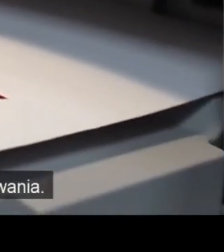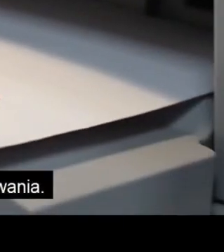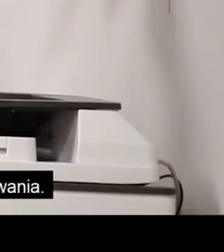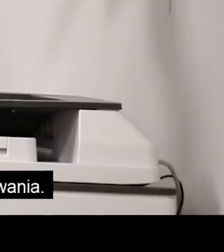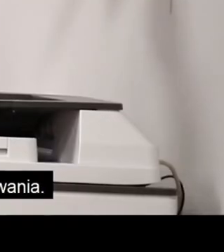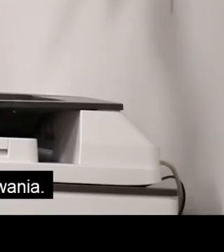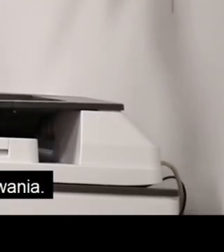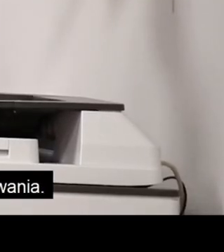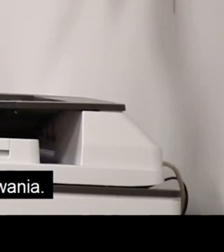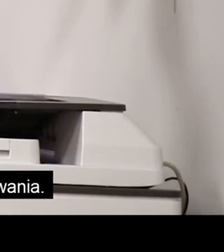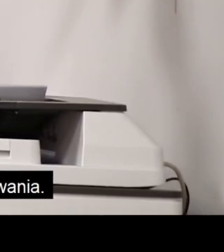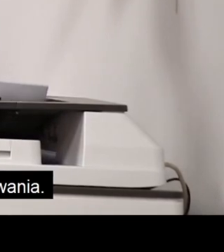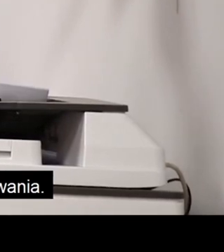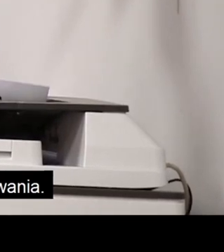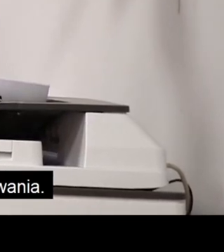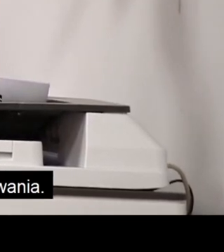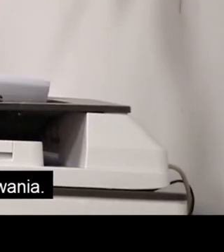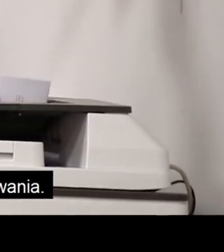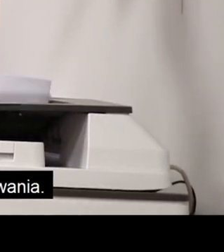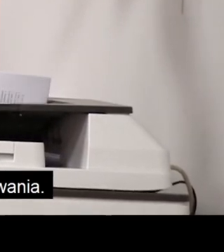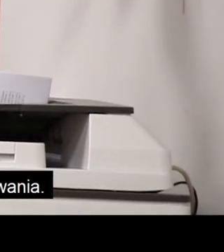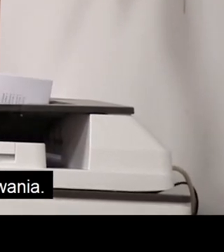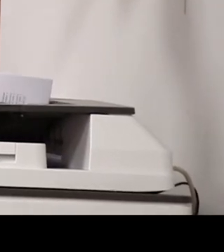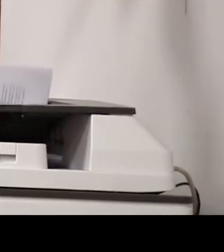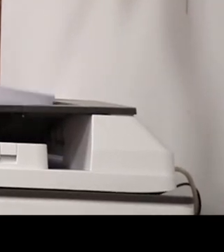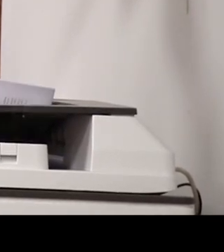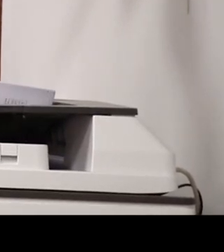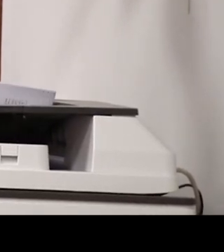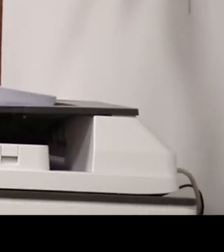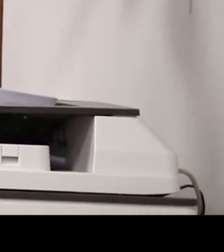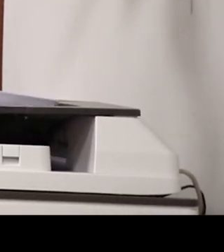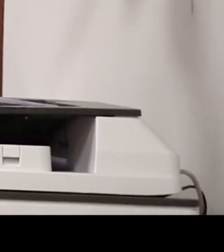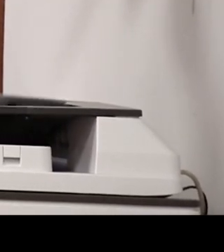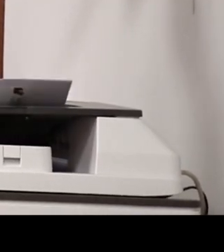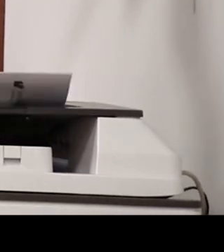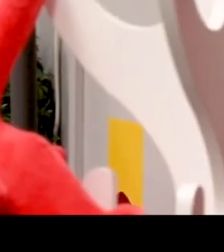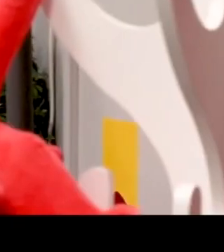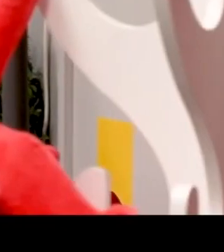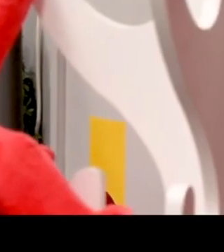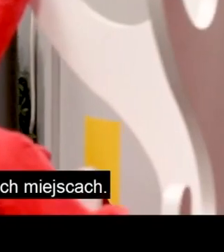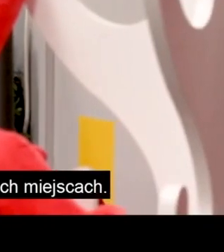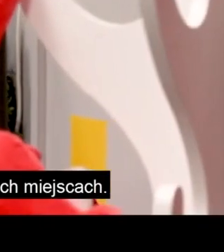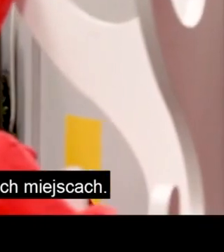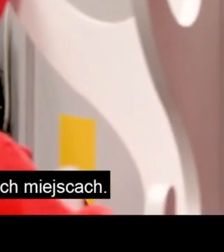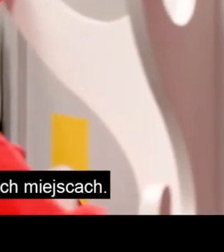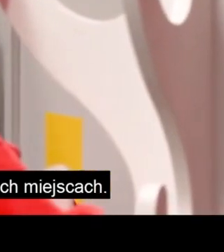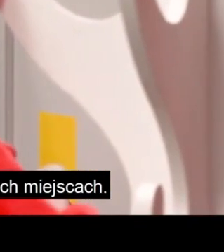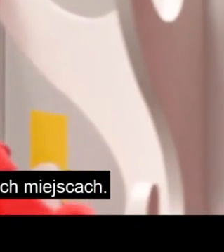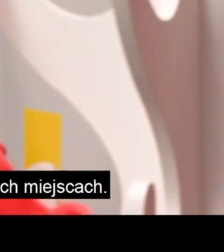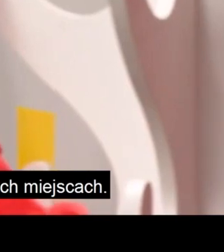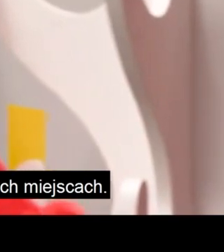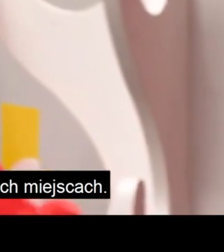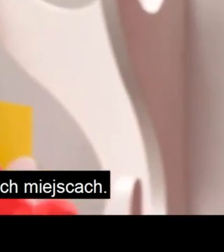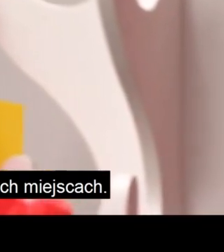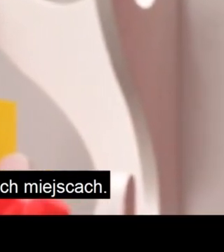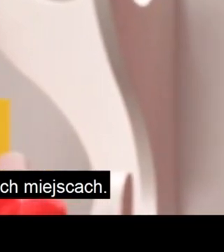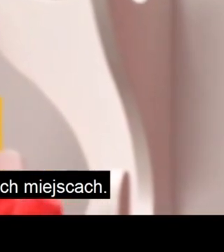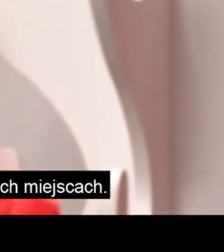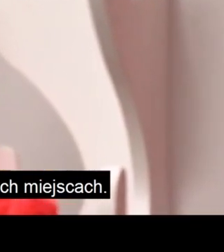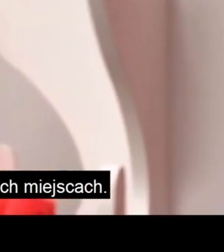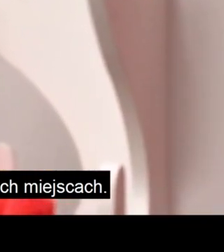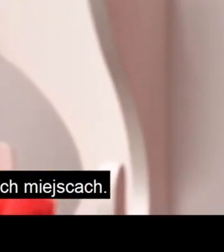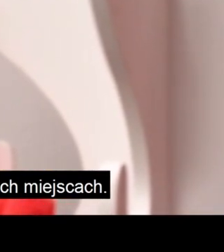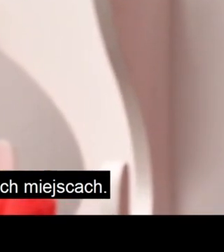Kraina flamingów budzi się do życia po całej nocy oczekiwania. Te piękne i dumne ptaki